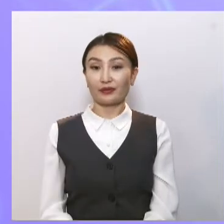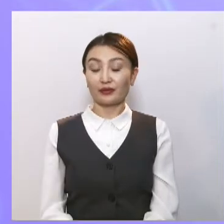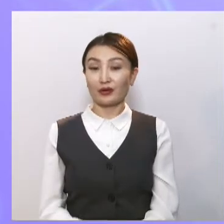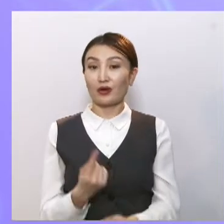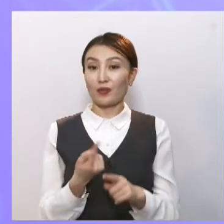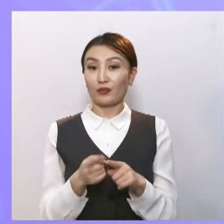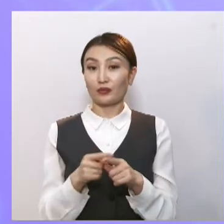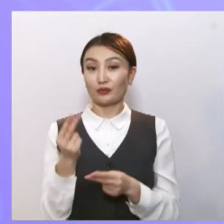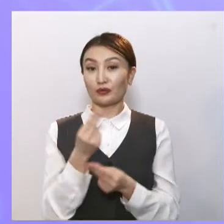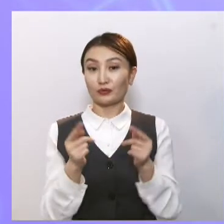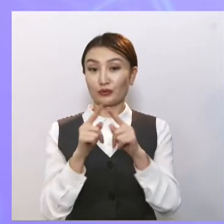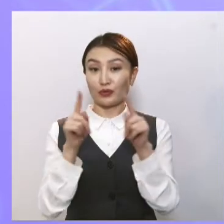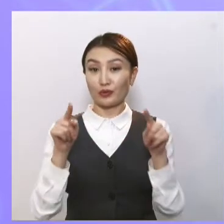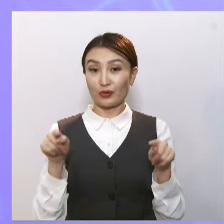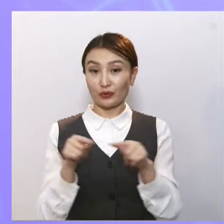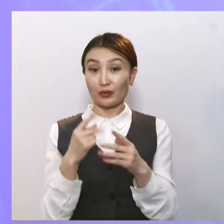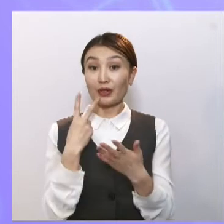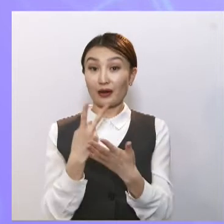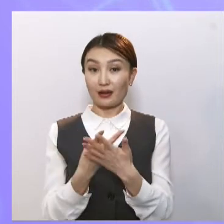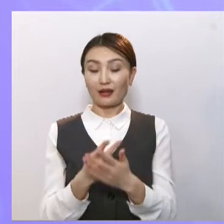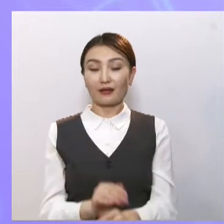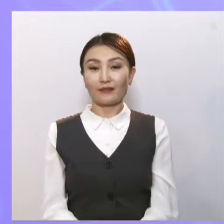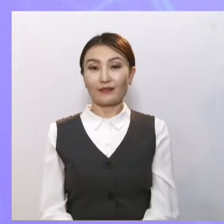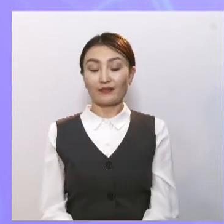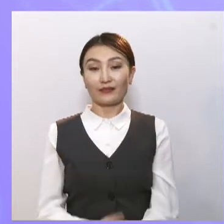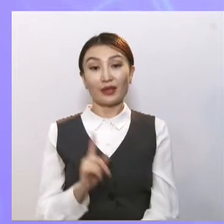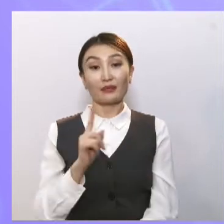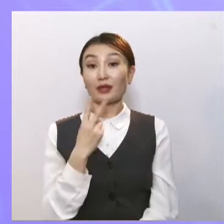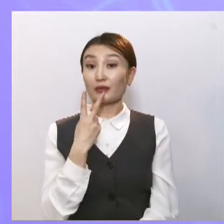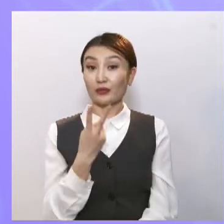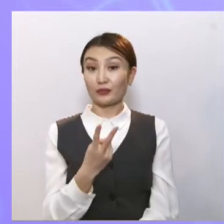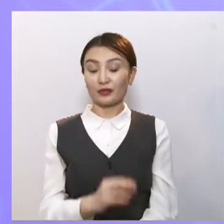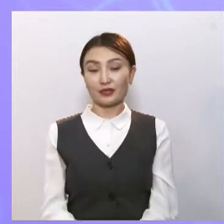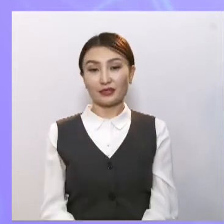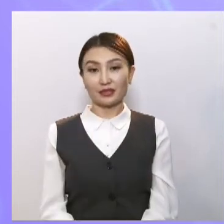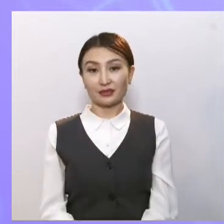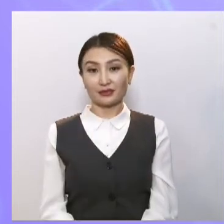Бул сүрөттөрдү карагыла. Эмнени көрүп турасыңар?